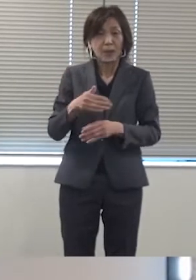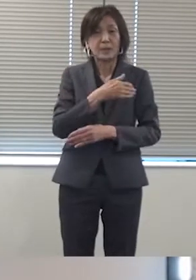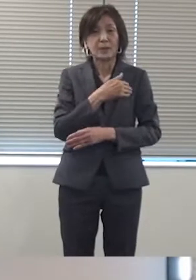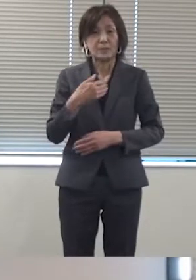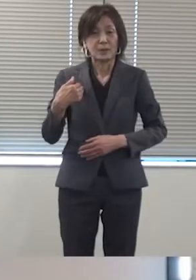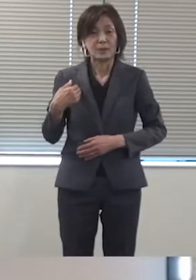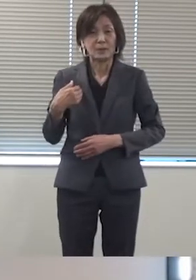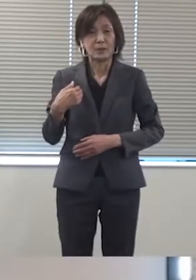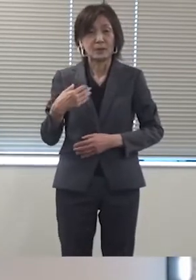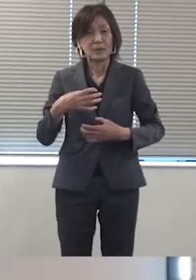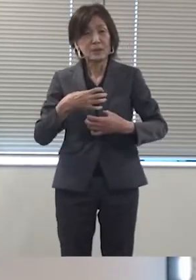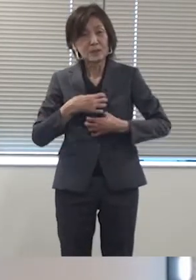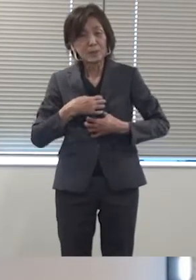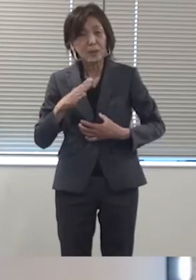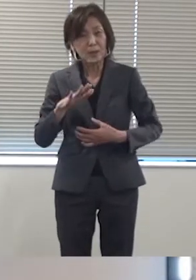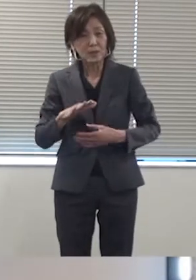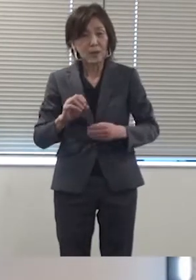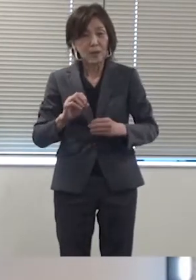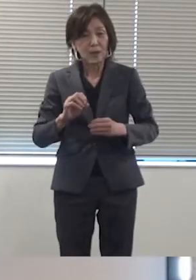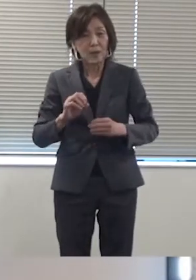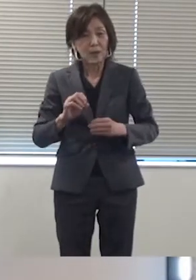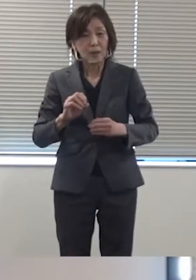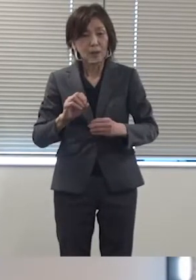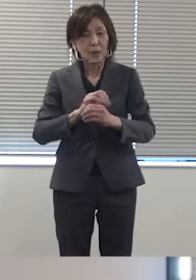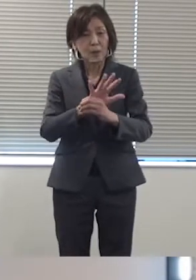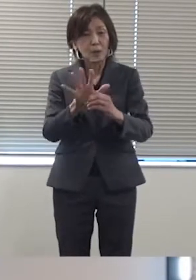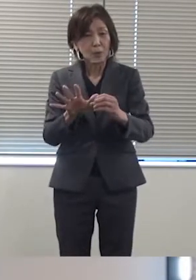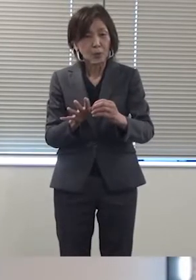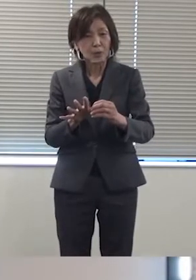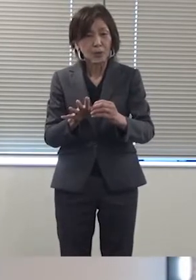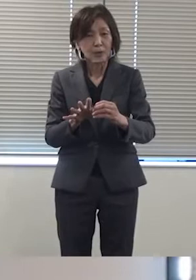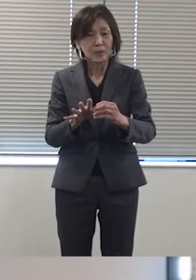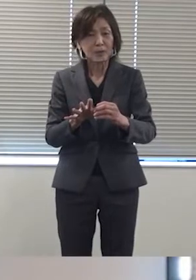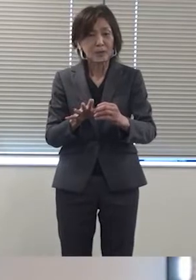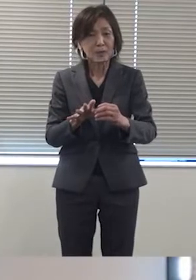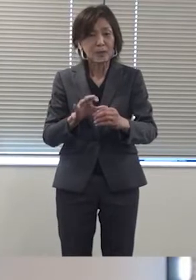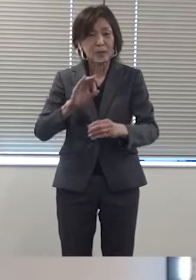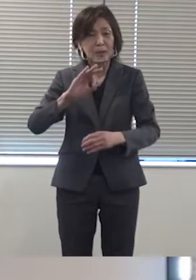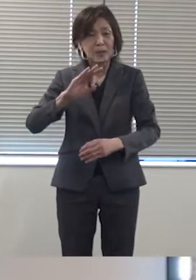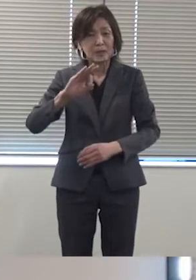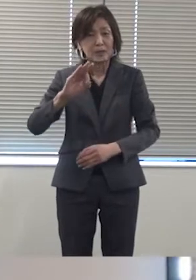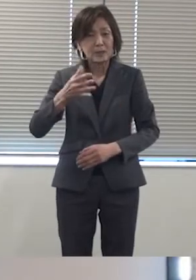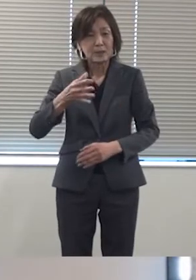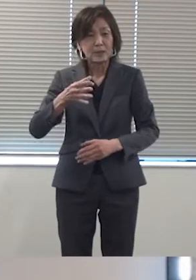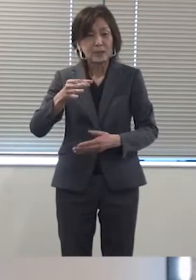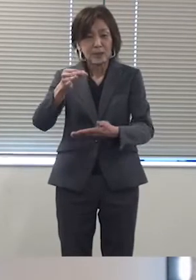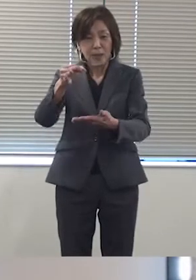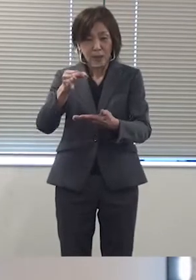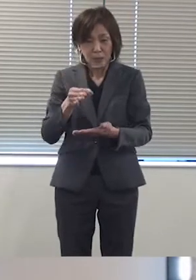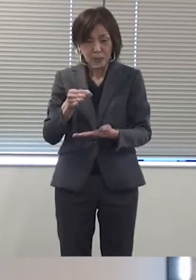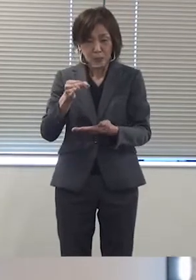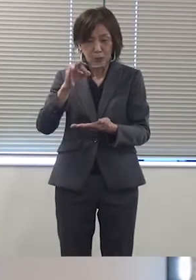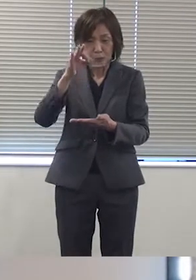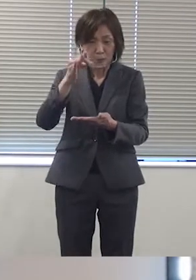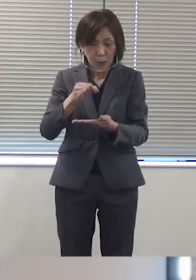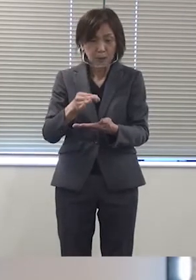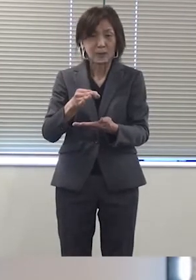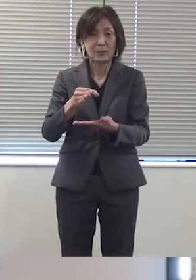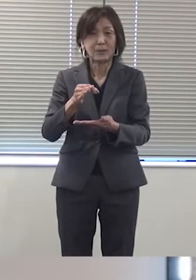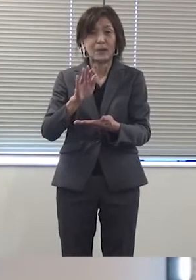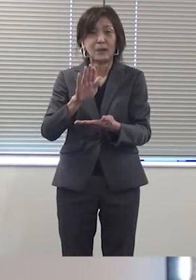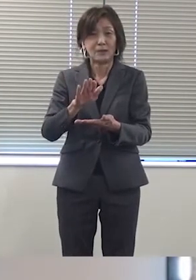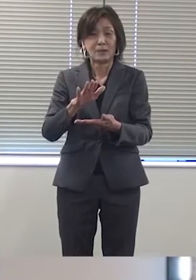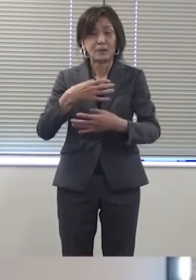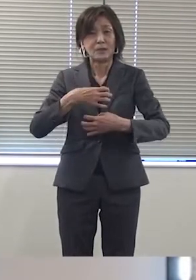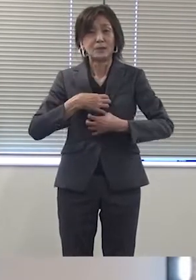税収減ですね。でこれをちょっと心配しておりましたが、国税と同じようにですね、